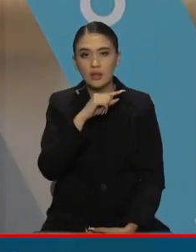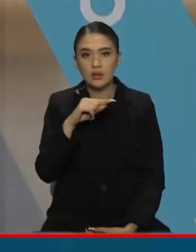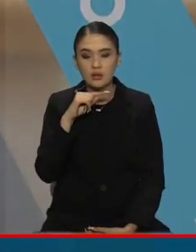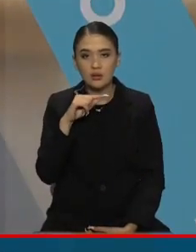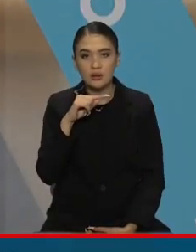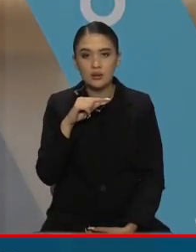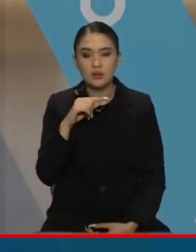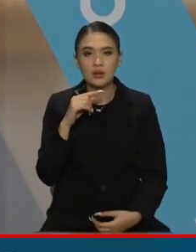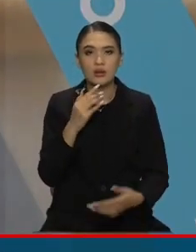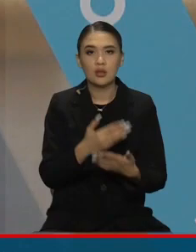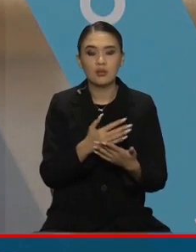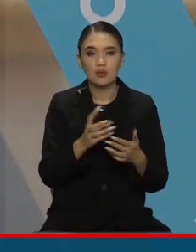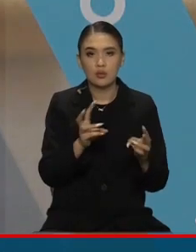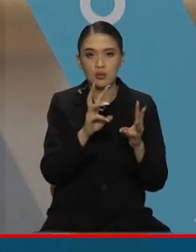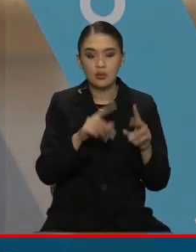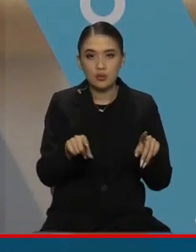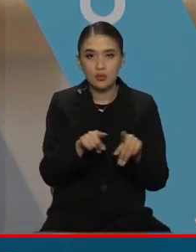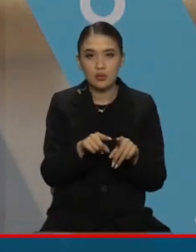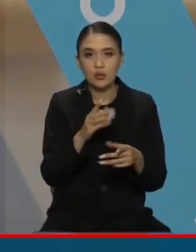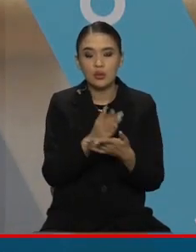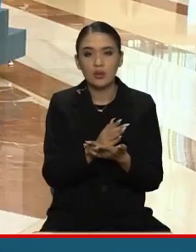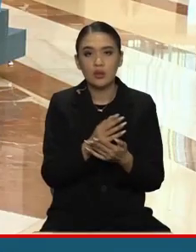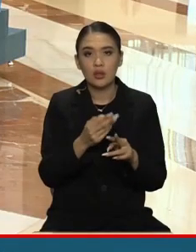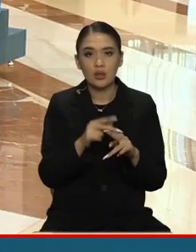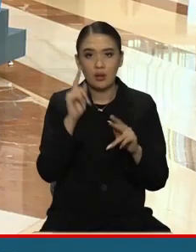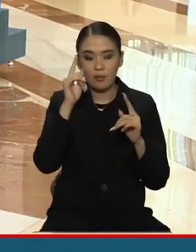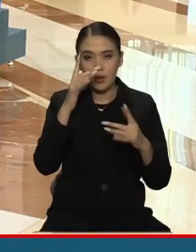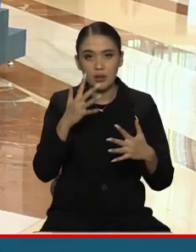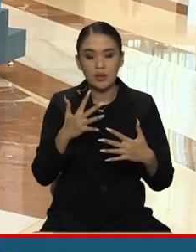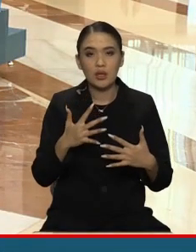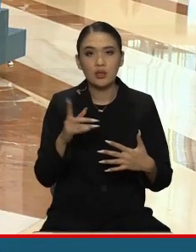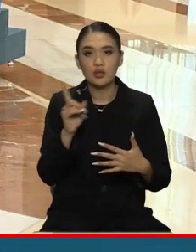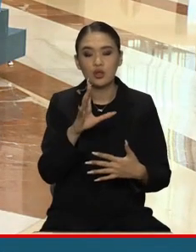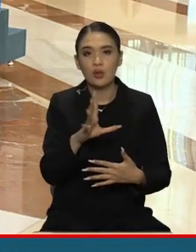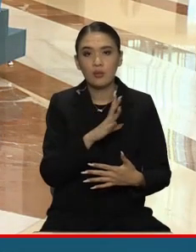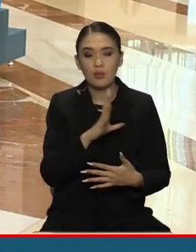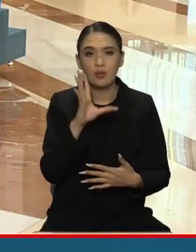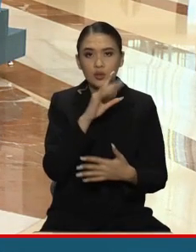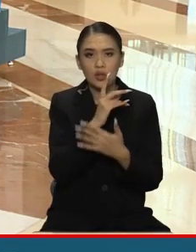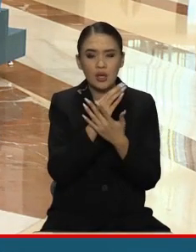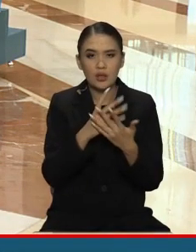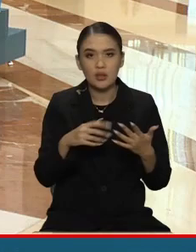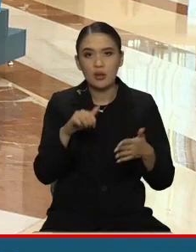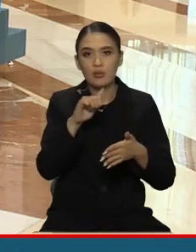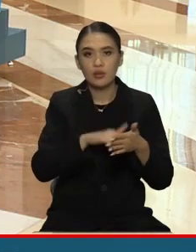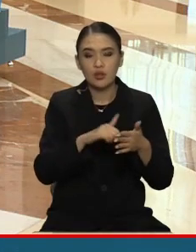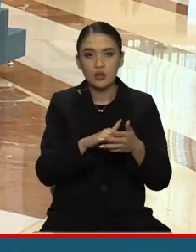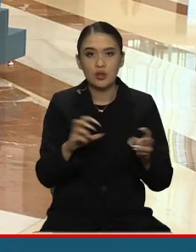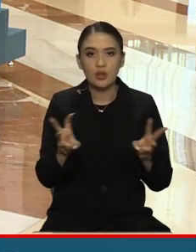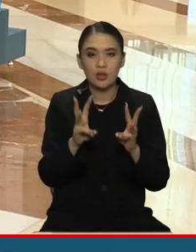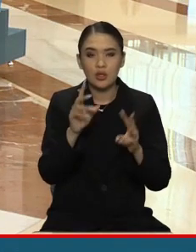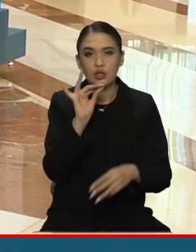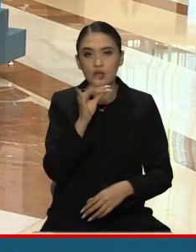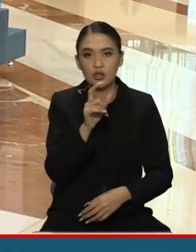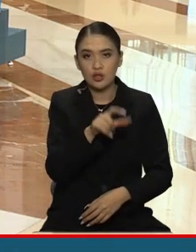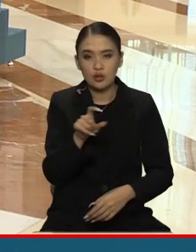Дело в том что понятно по факту возгорания могут быть разные причины в том числе человечество фактор Да